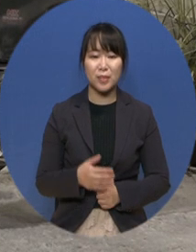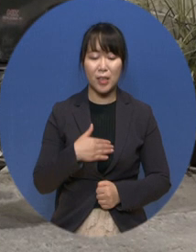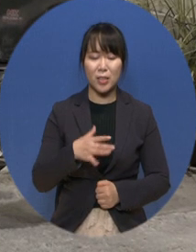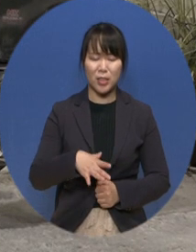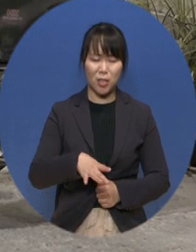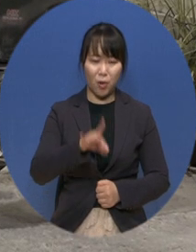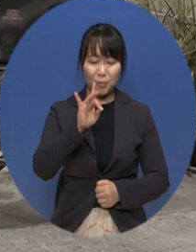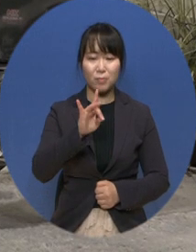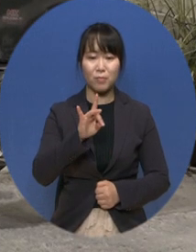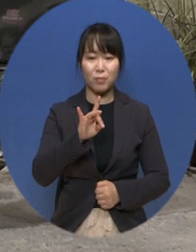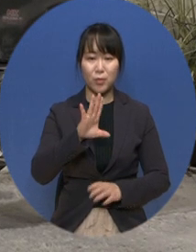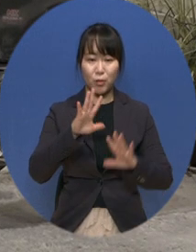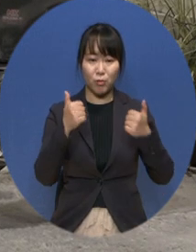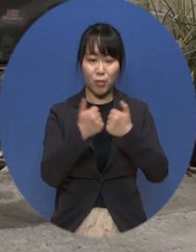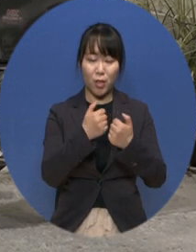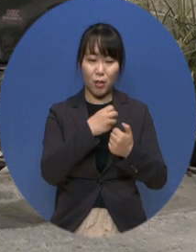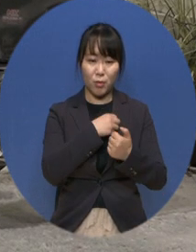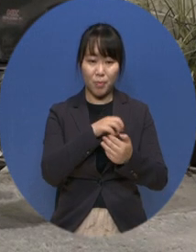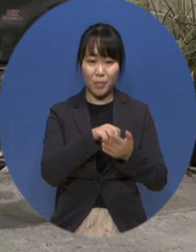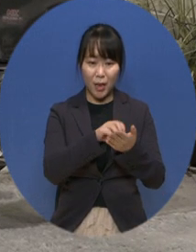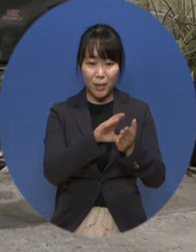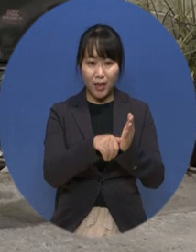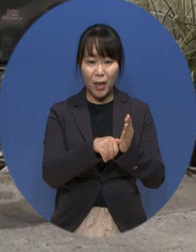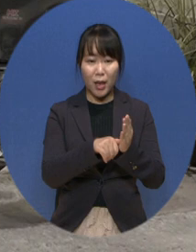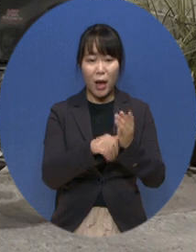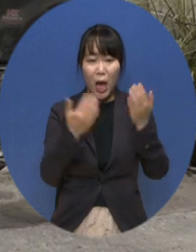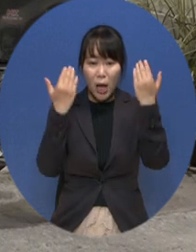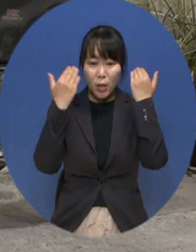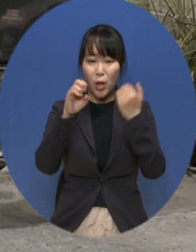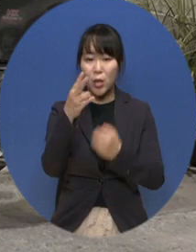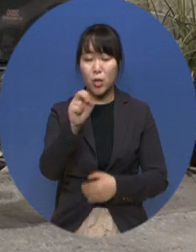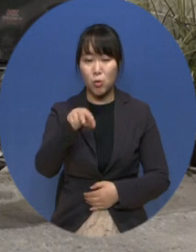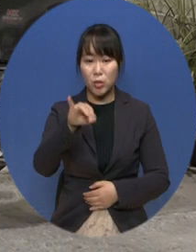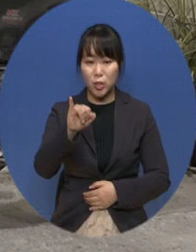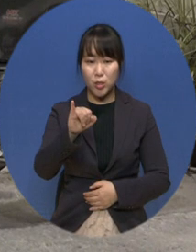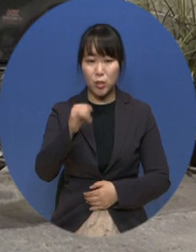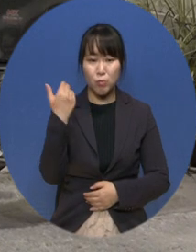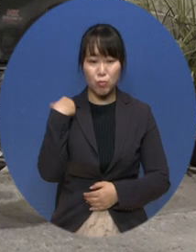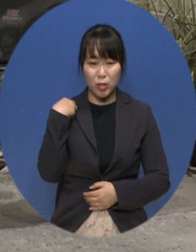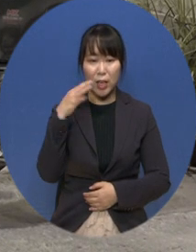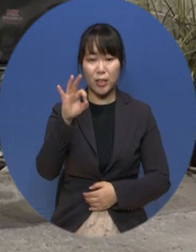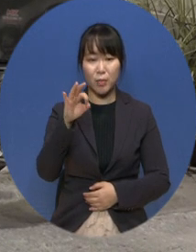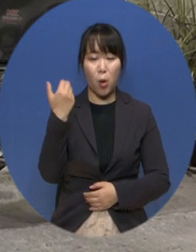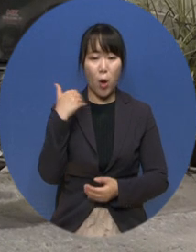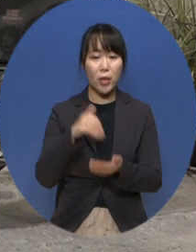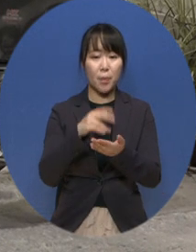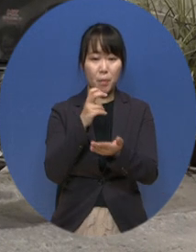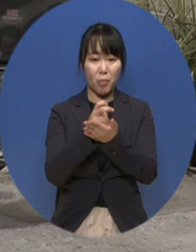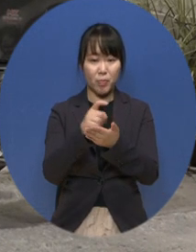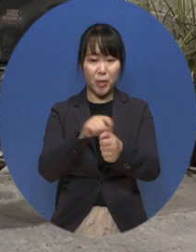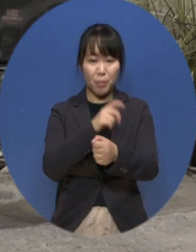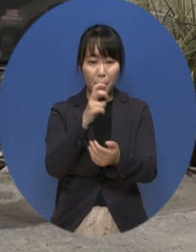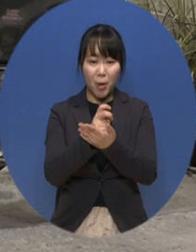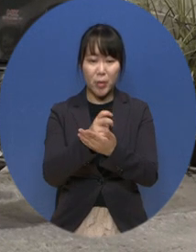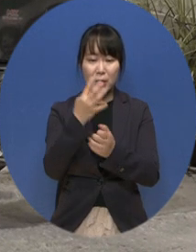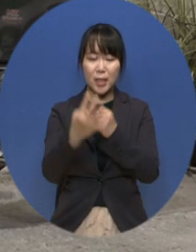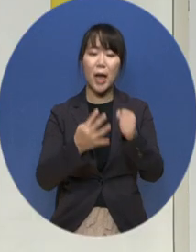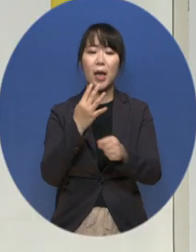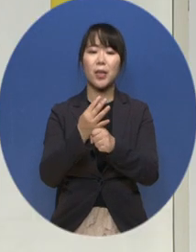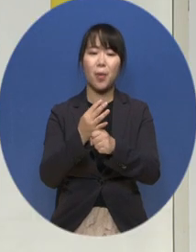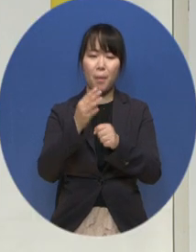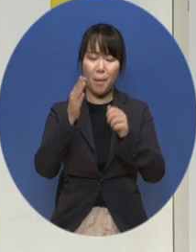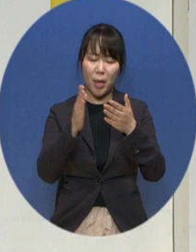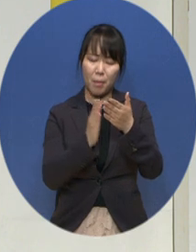전대 4 그 학교용지부담금 환급 법이라는 특별법을 4년만에 통과시켜 써요 아